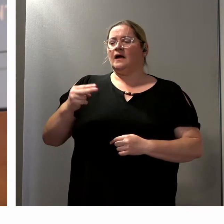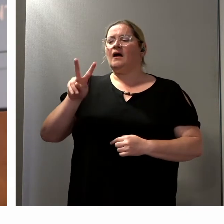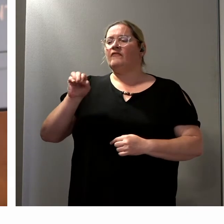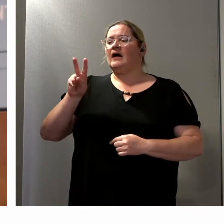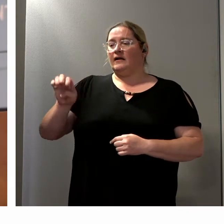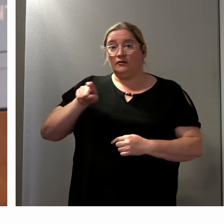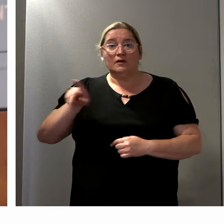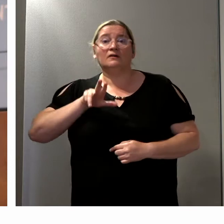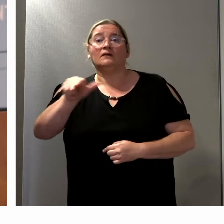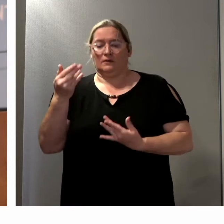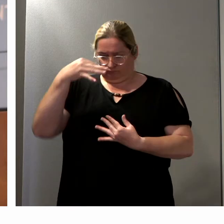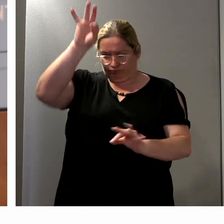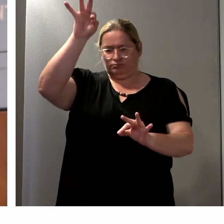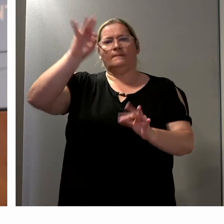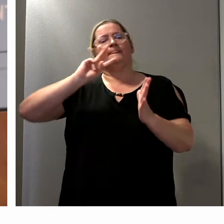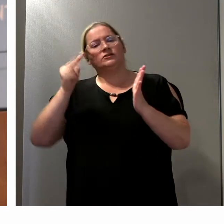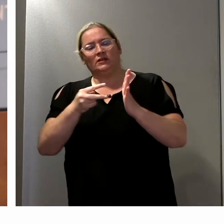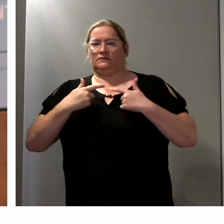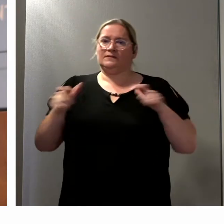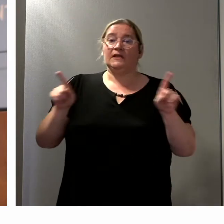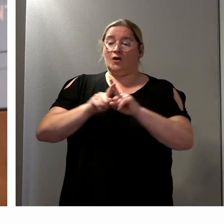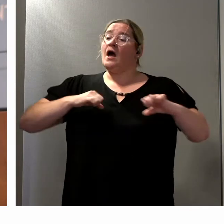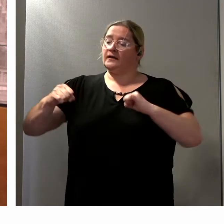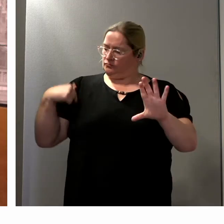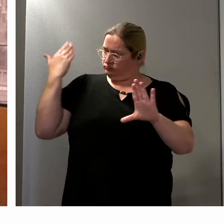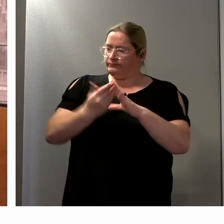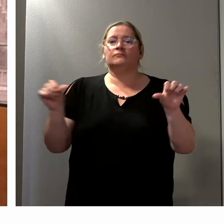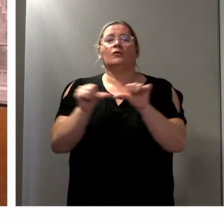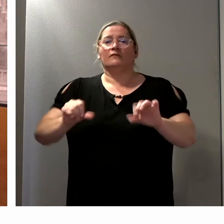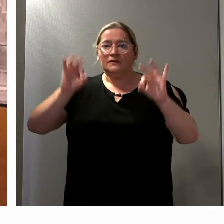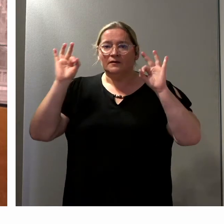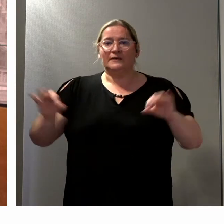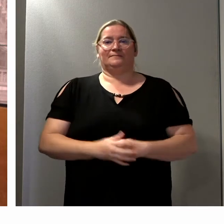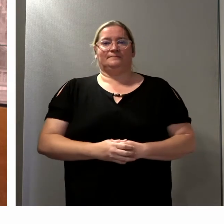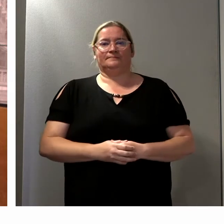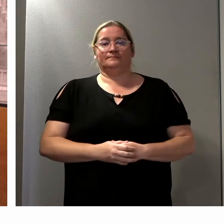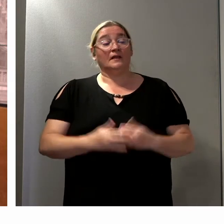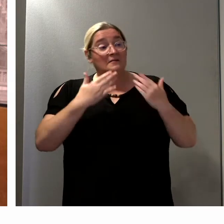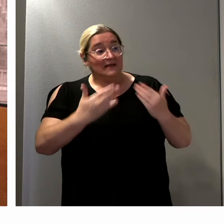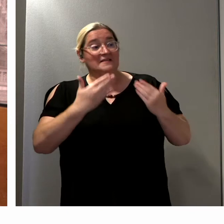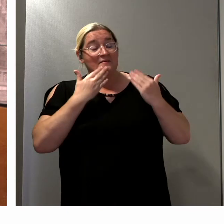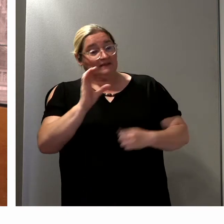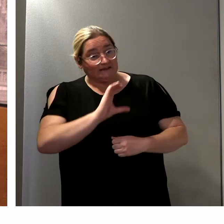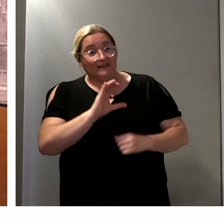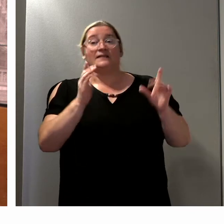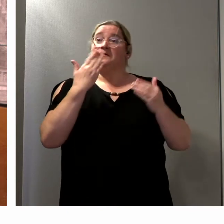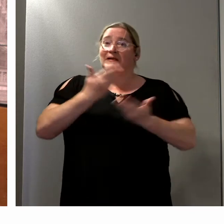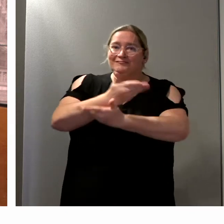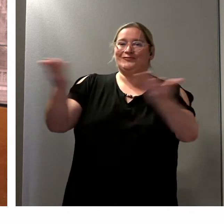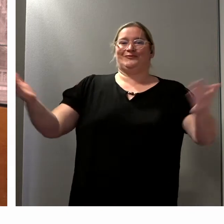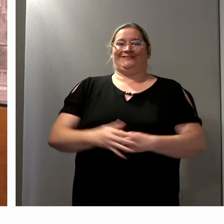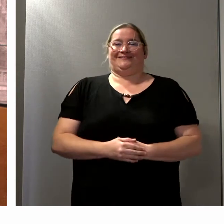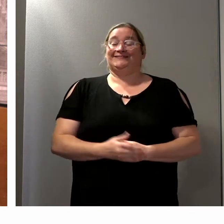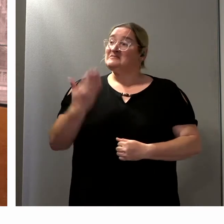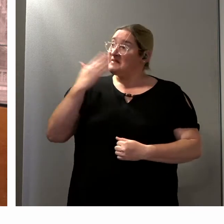effectivement la charte d'accessibilité et les actions qui ont été mises en œuvre. Merci Céline et merci à tous.